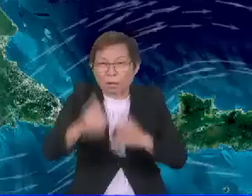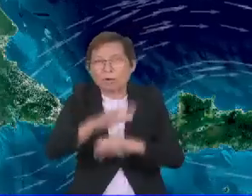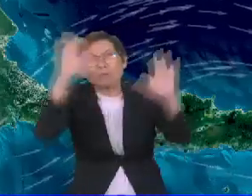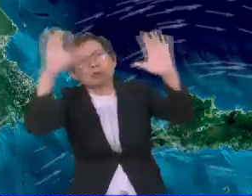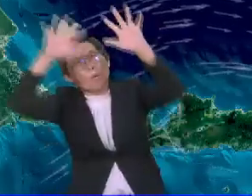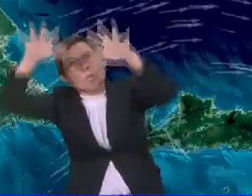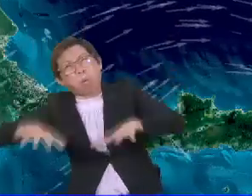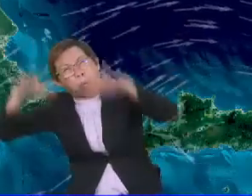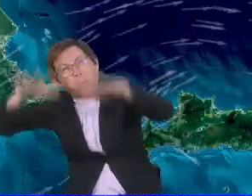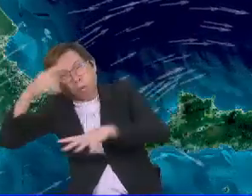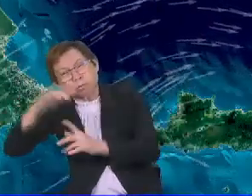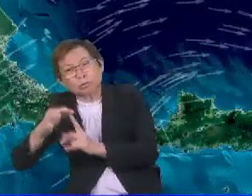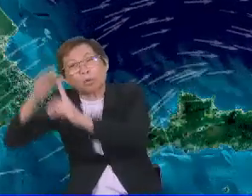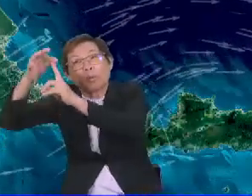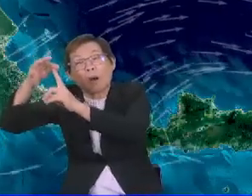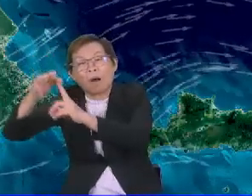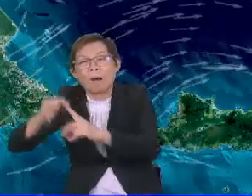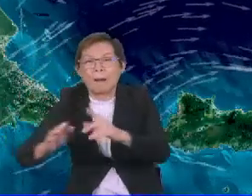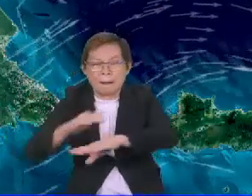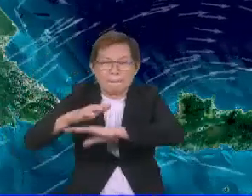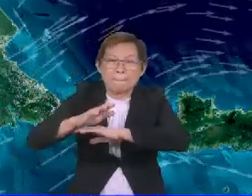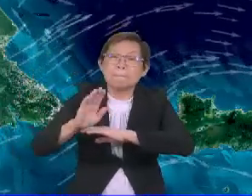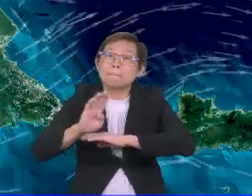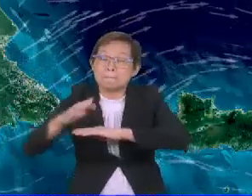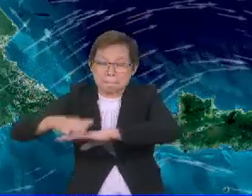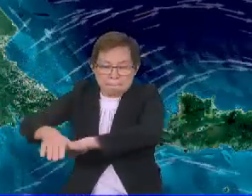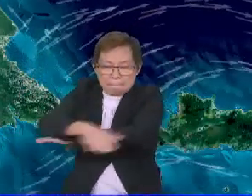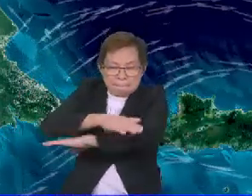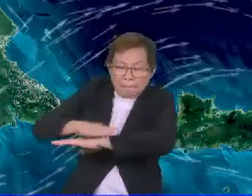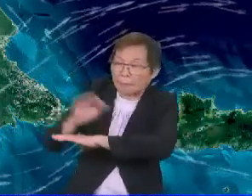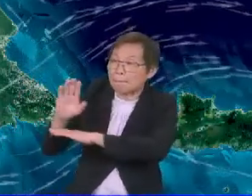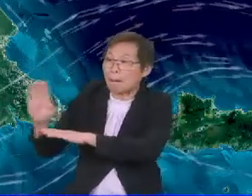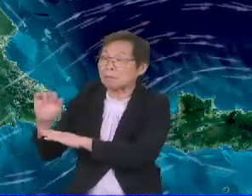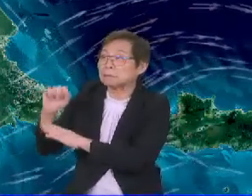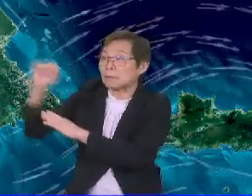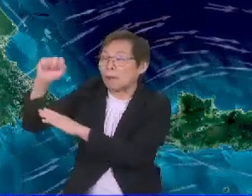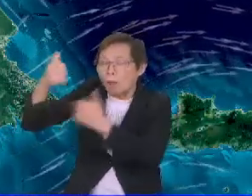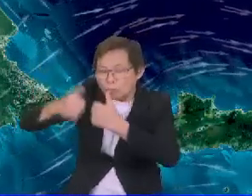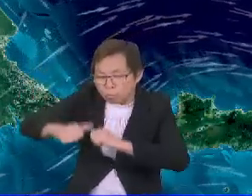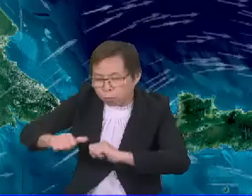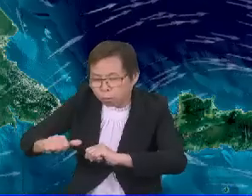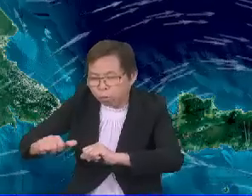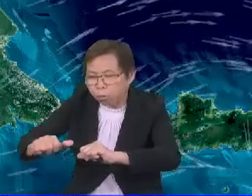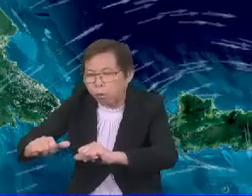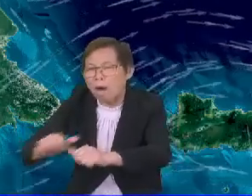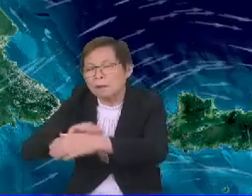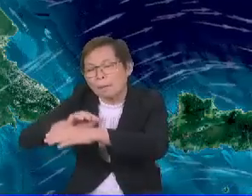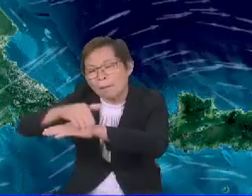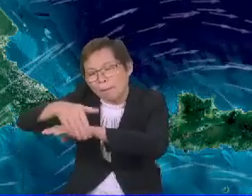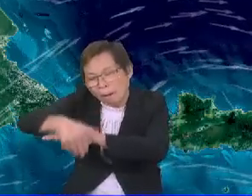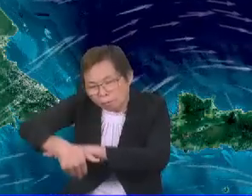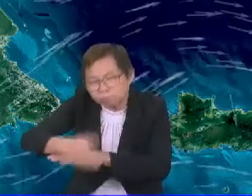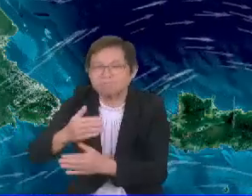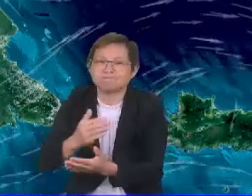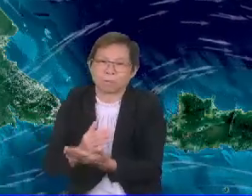keadaan cuacanya lembab ini terutamanya untuk bagian-bagian di sebelah pantai barat negeri Sabah dijangkau akan berterusan sehinggalah kelewat malam